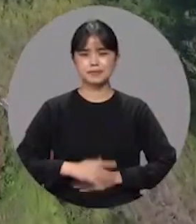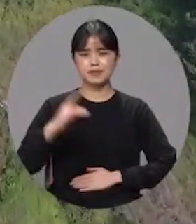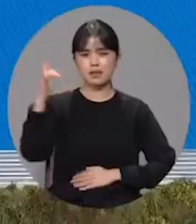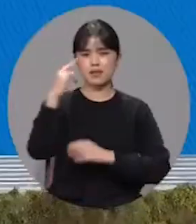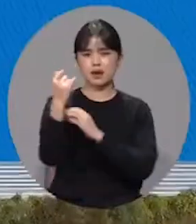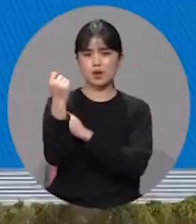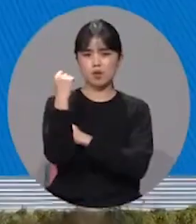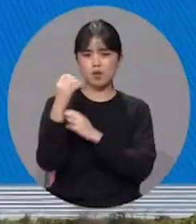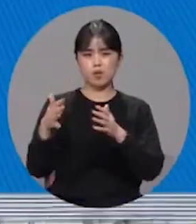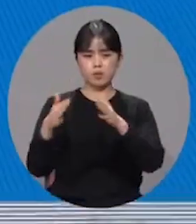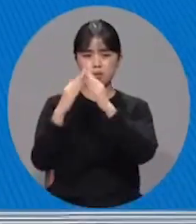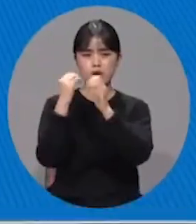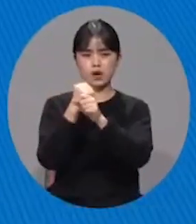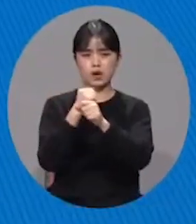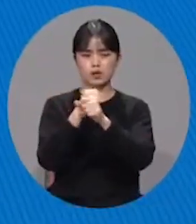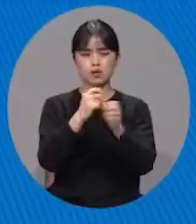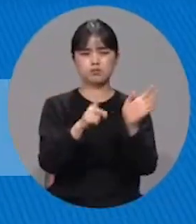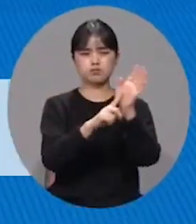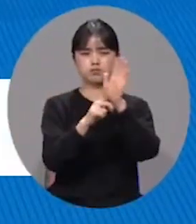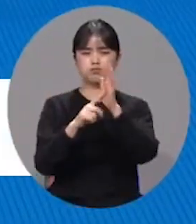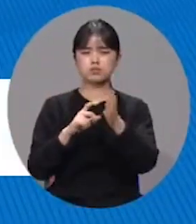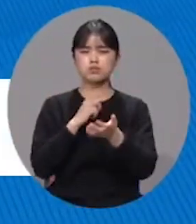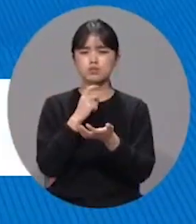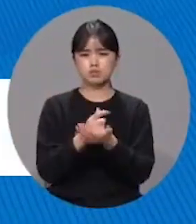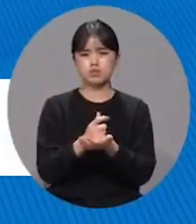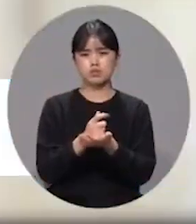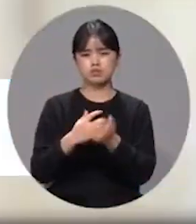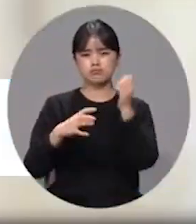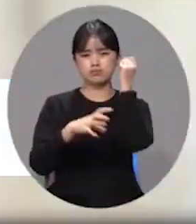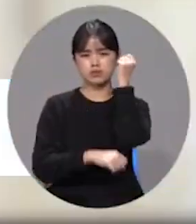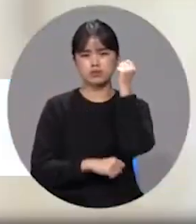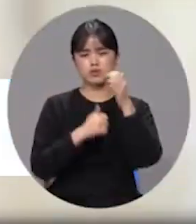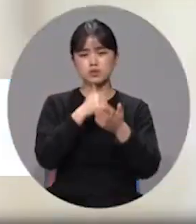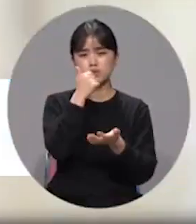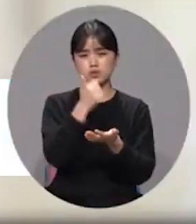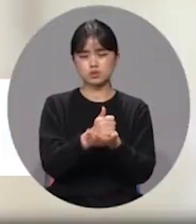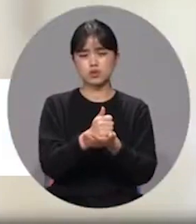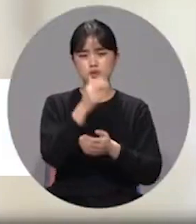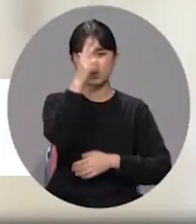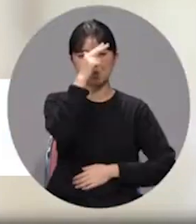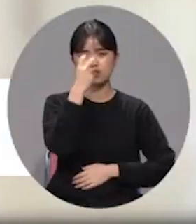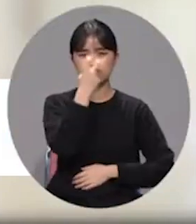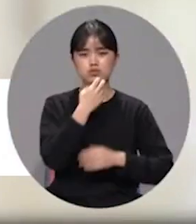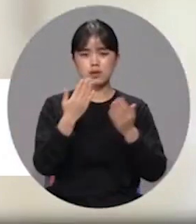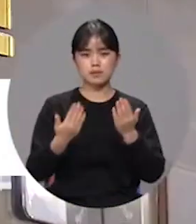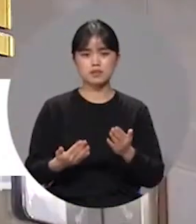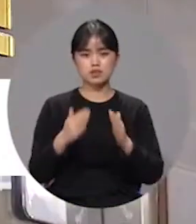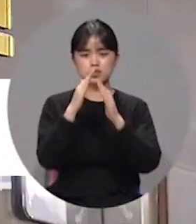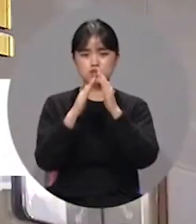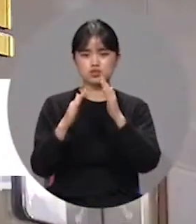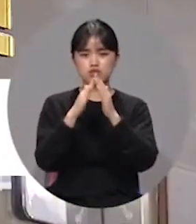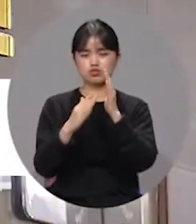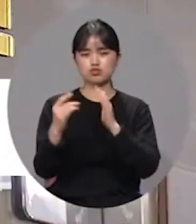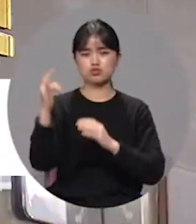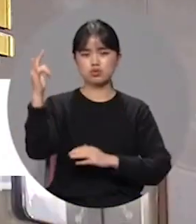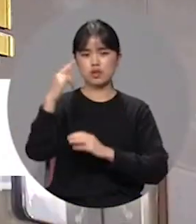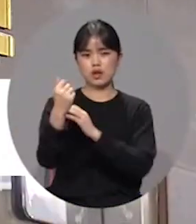태양광 시설을 짓겠다며 분양자들을 속여 투자금을 빼돌린 혐의로 경찰의 수사를 받아온 전주의 한 태양광